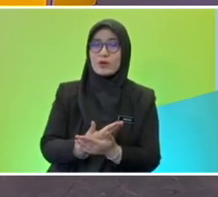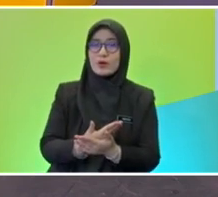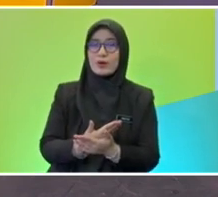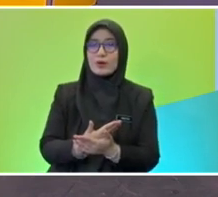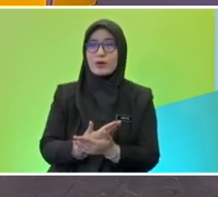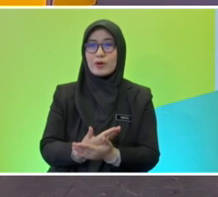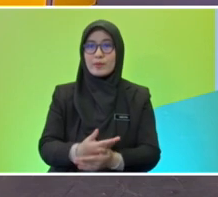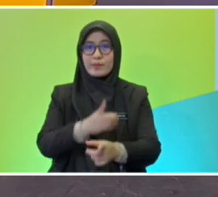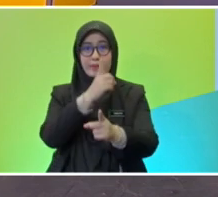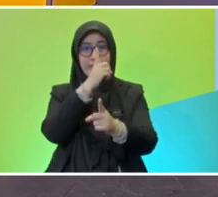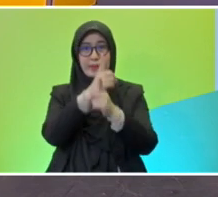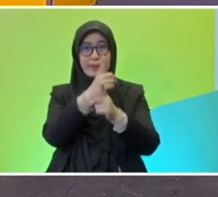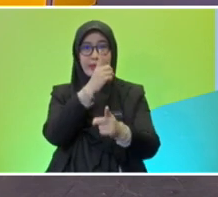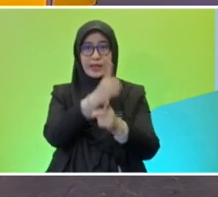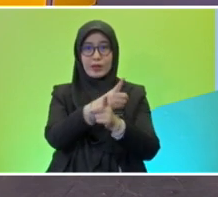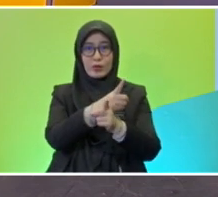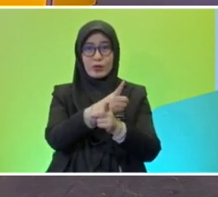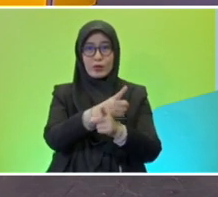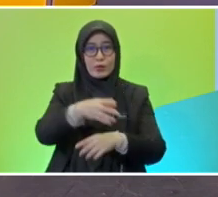semuanya betul